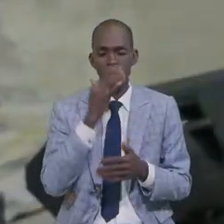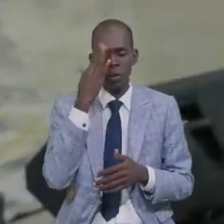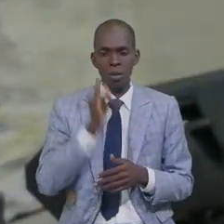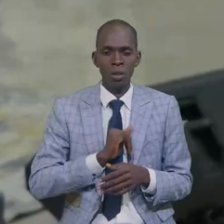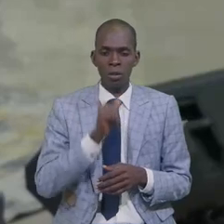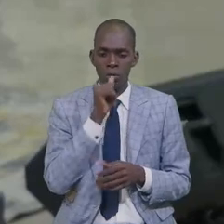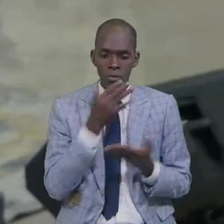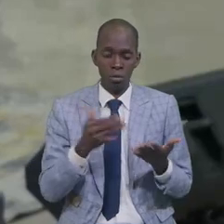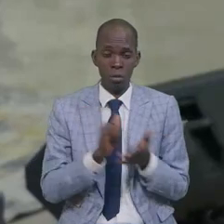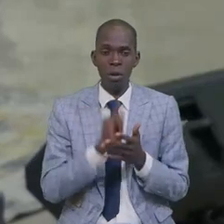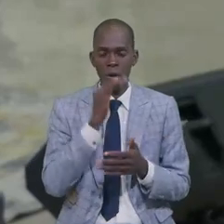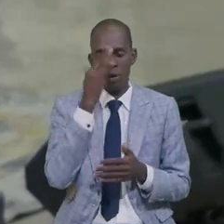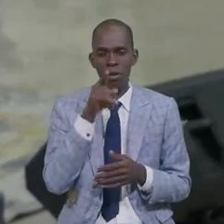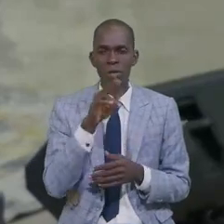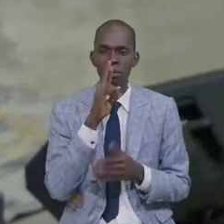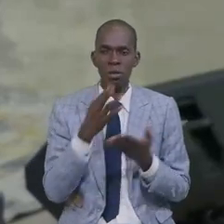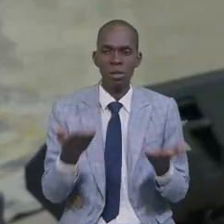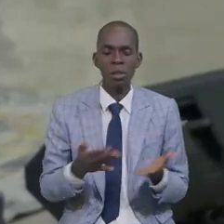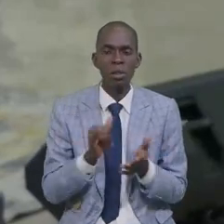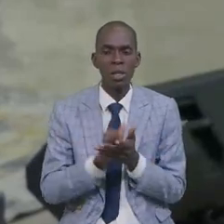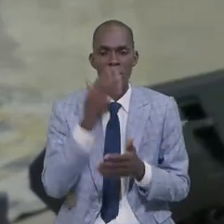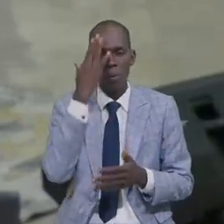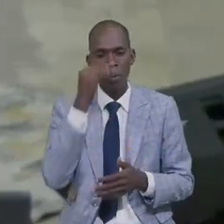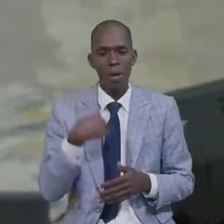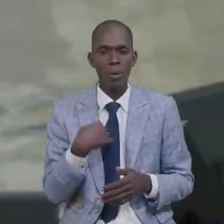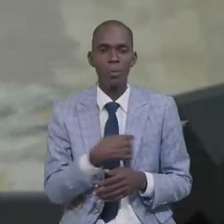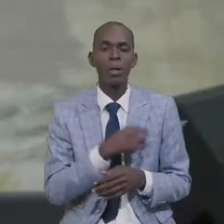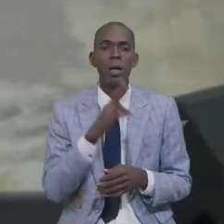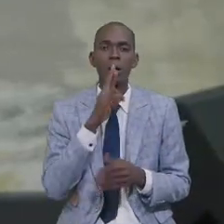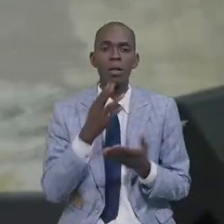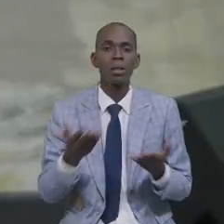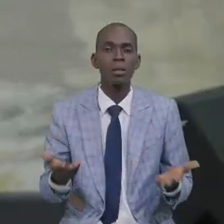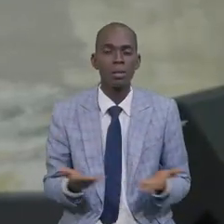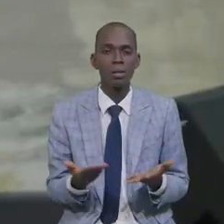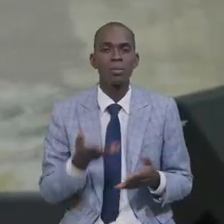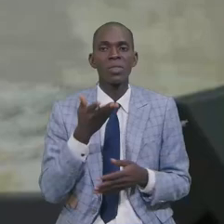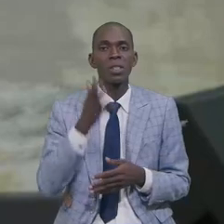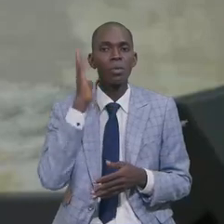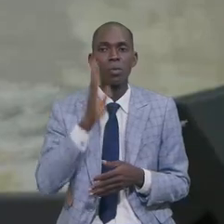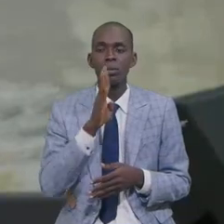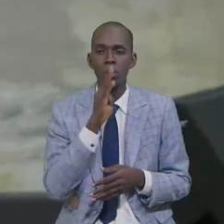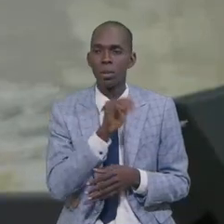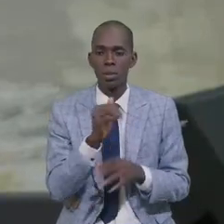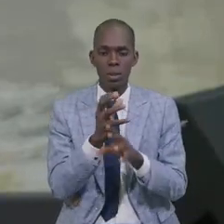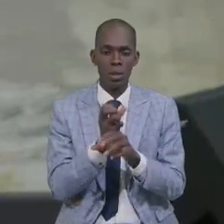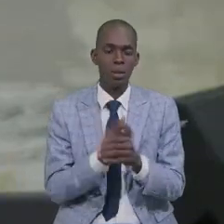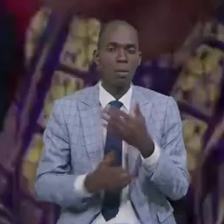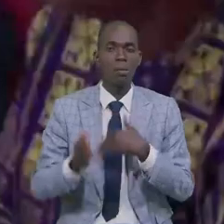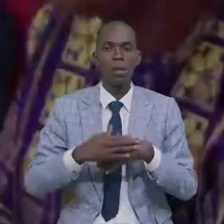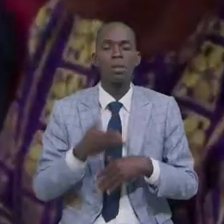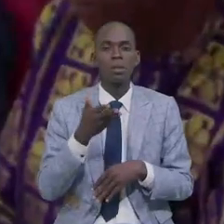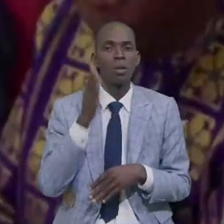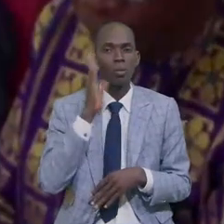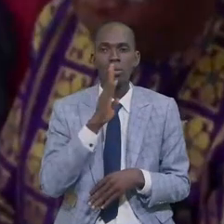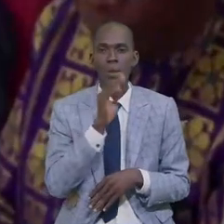pourquoi je suis là, c'est pourquoi aussi toi tu es là, c'est pourquoi nous sommes là. Il y aura donc un recouvrement, il y